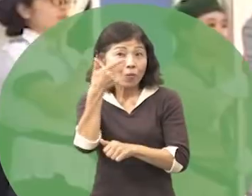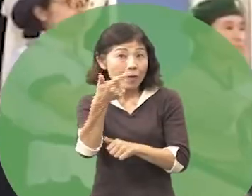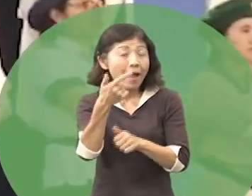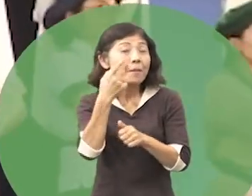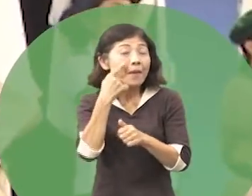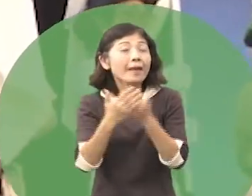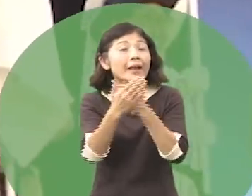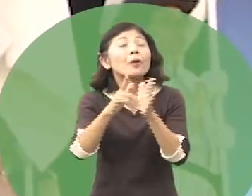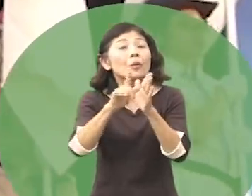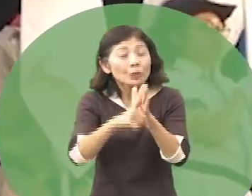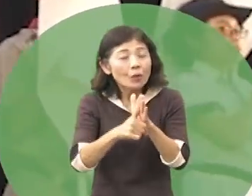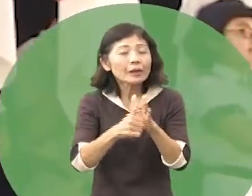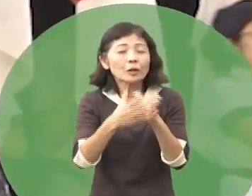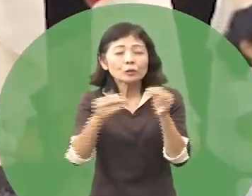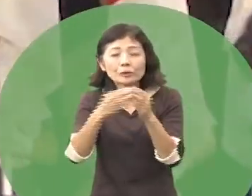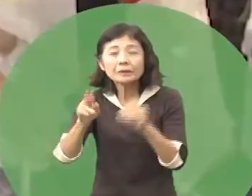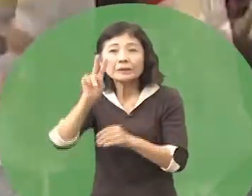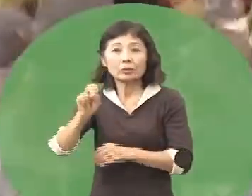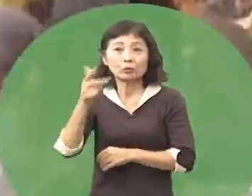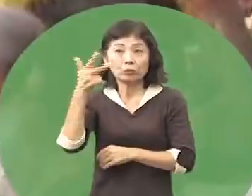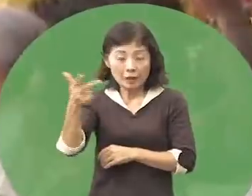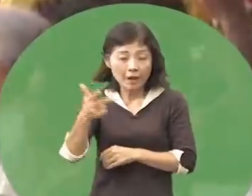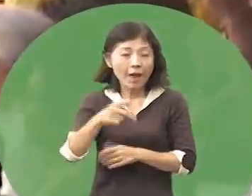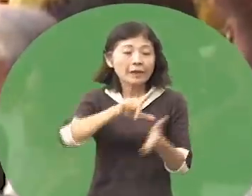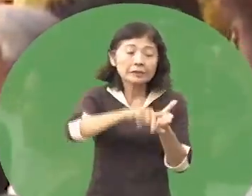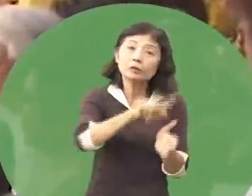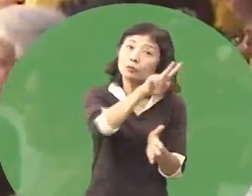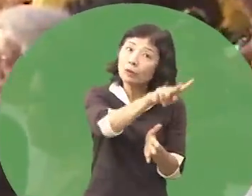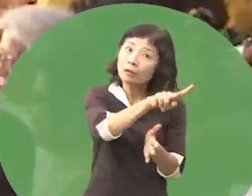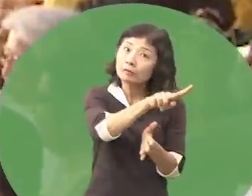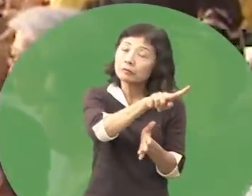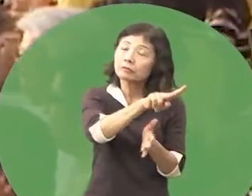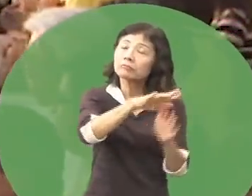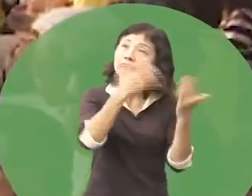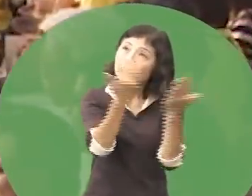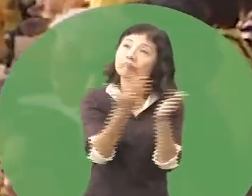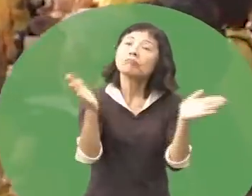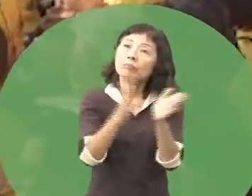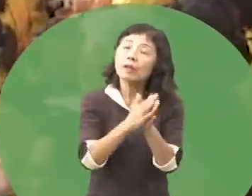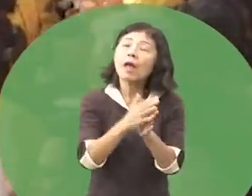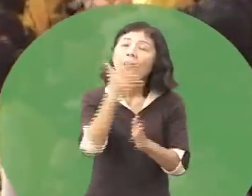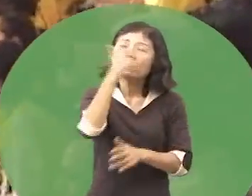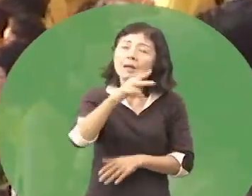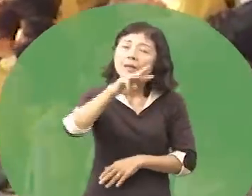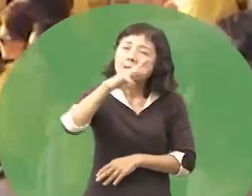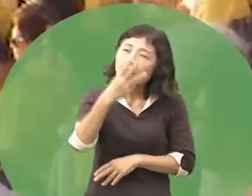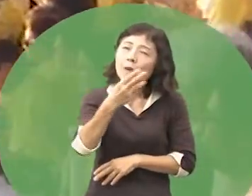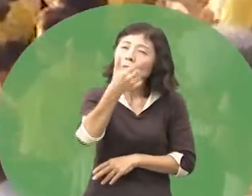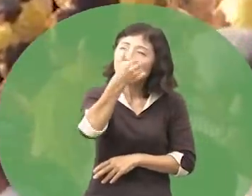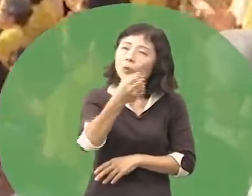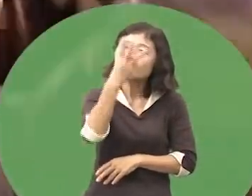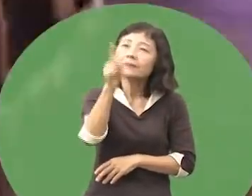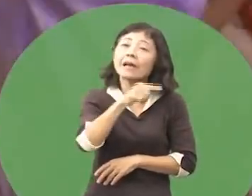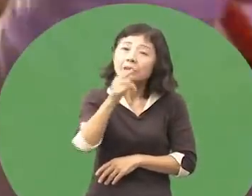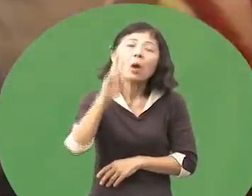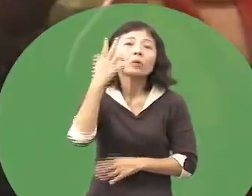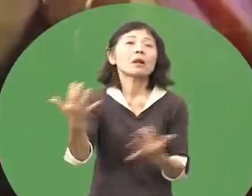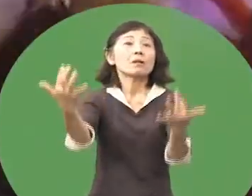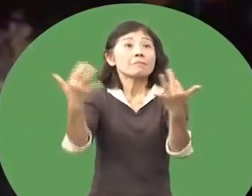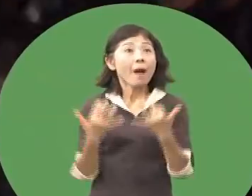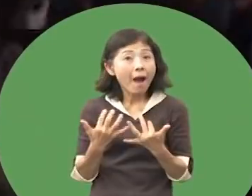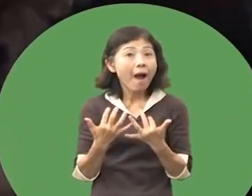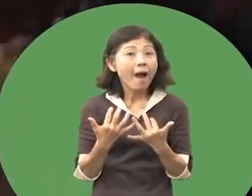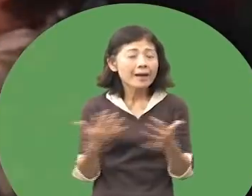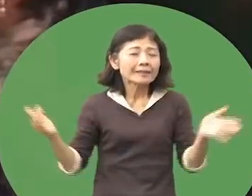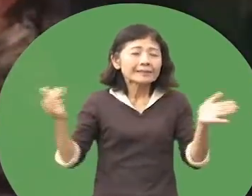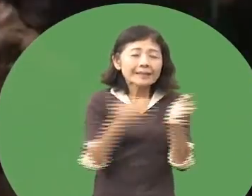には27カ国2つの地域から7353人が沖縄を訪れ、グランドフィ